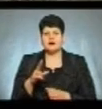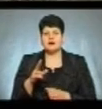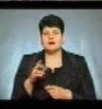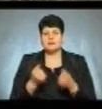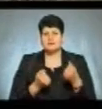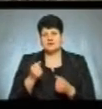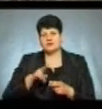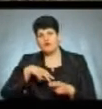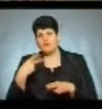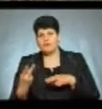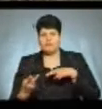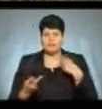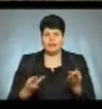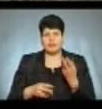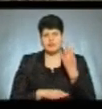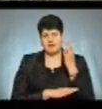дерева.